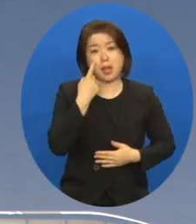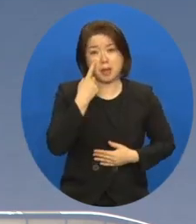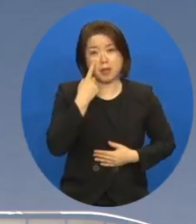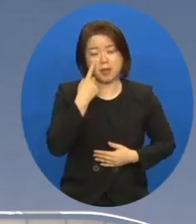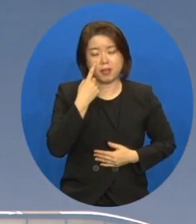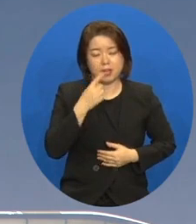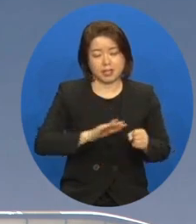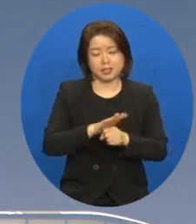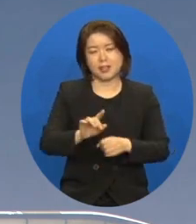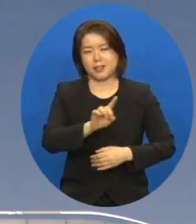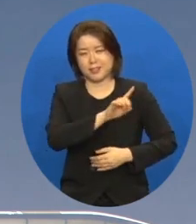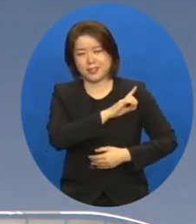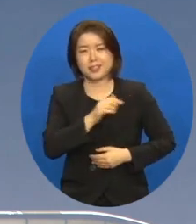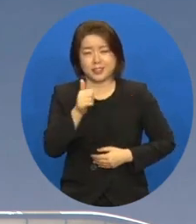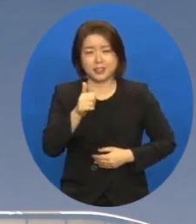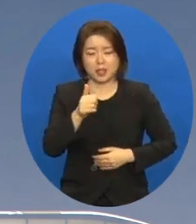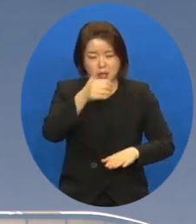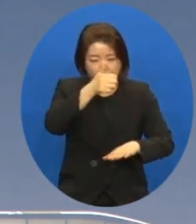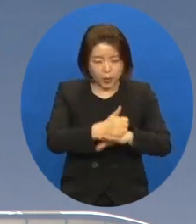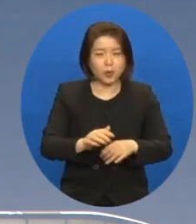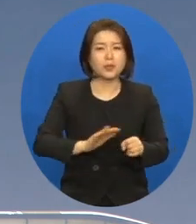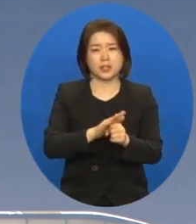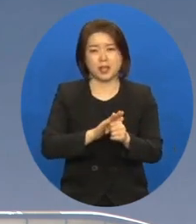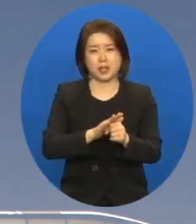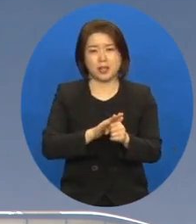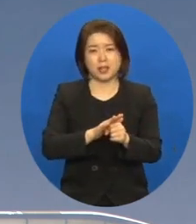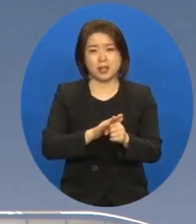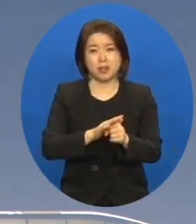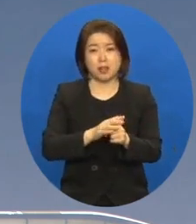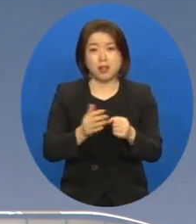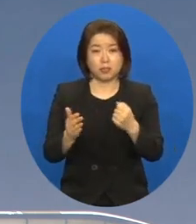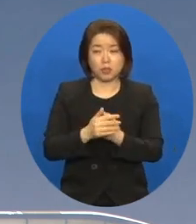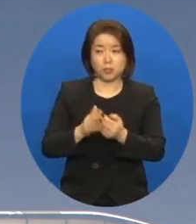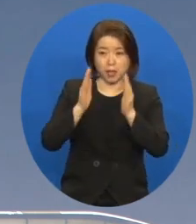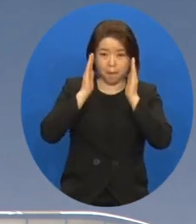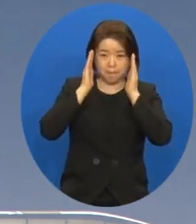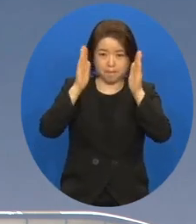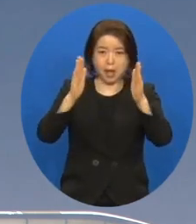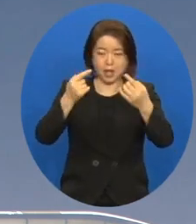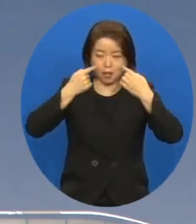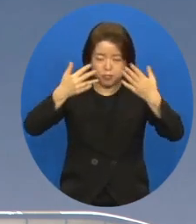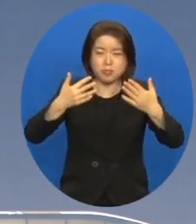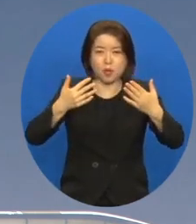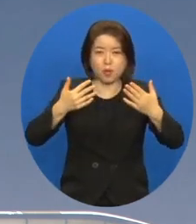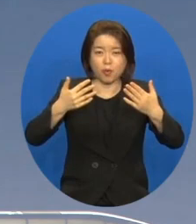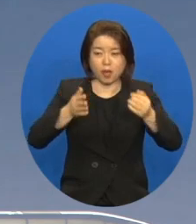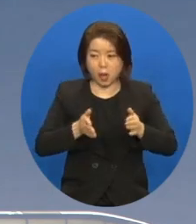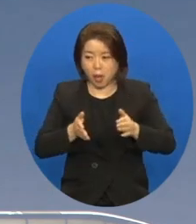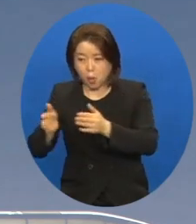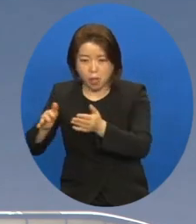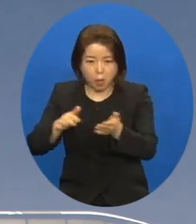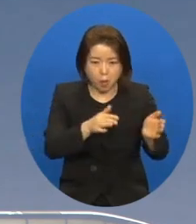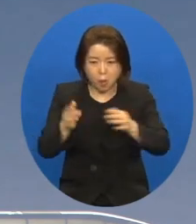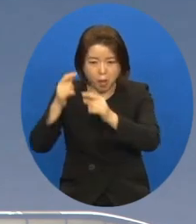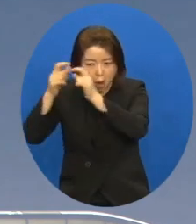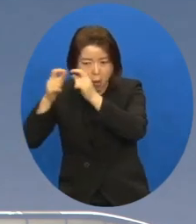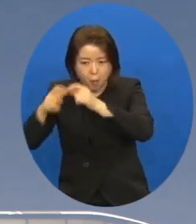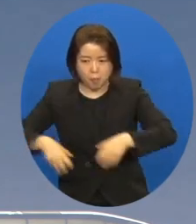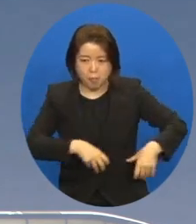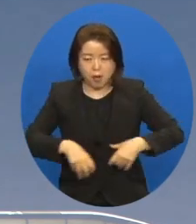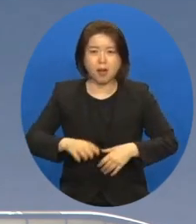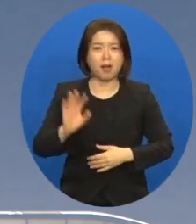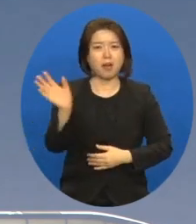제일이니까, 결론은 사랑이니까, 방향이 이제 분명해졌잖아요. 이렇게 저렇게 고민할 것도